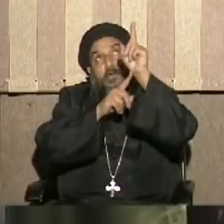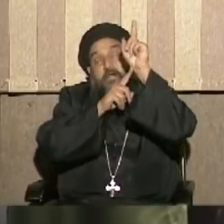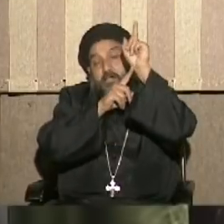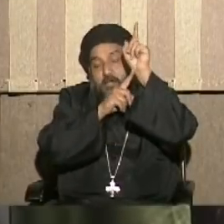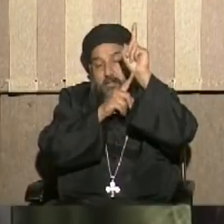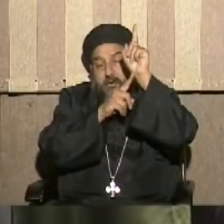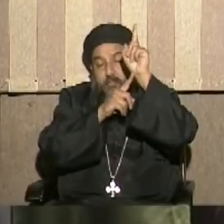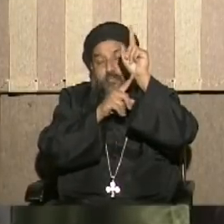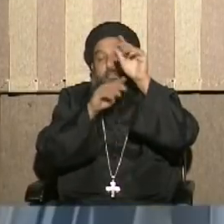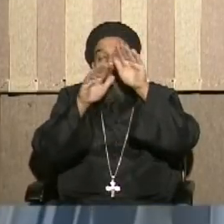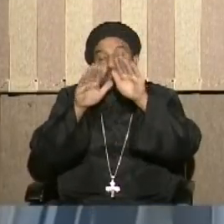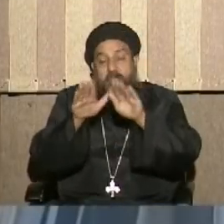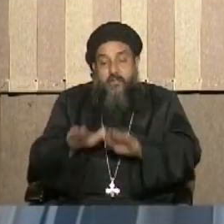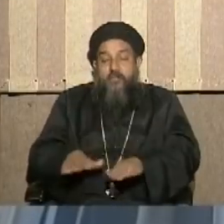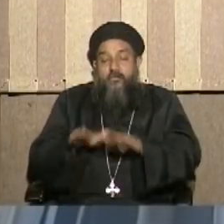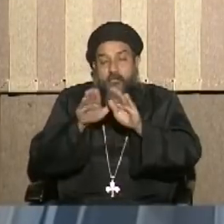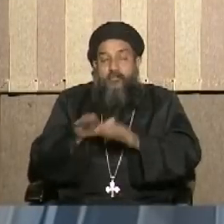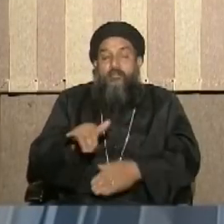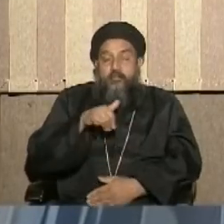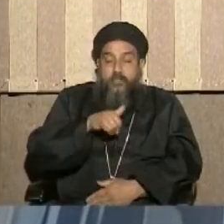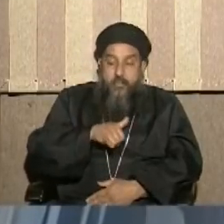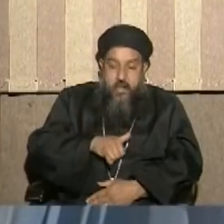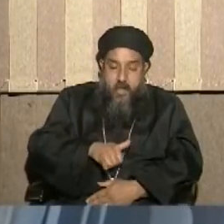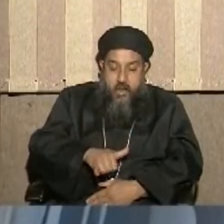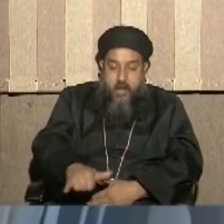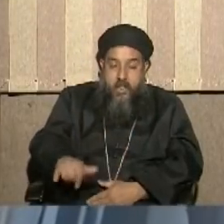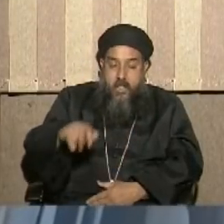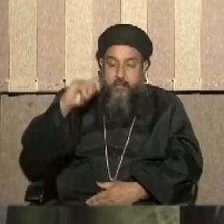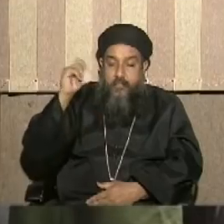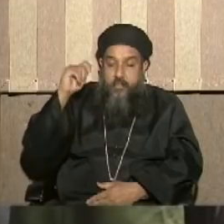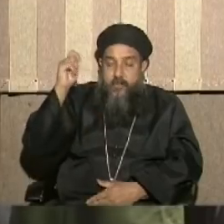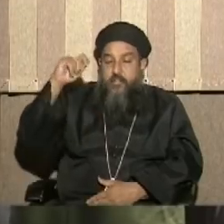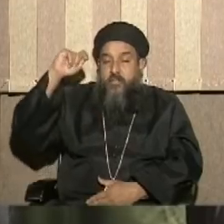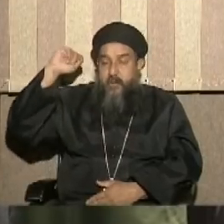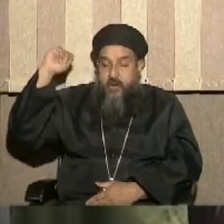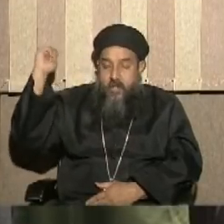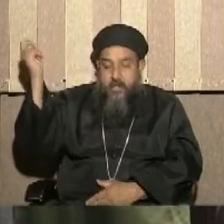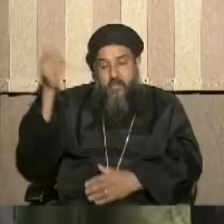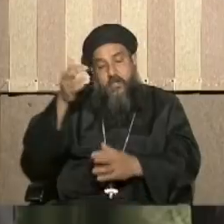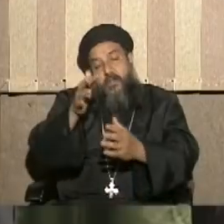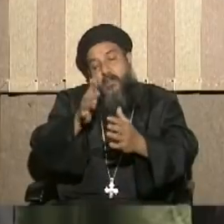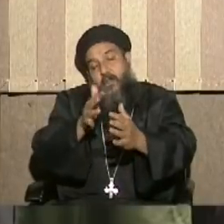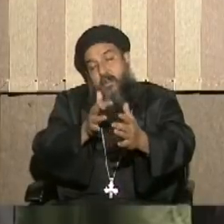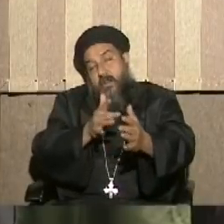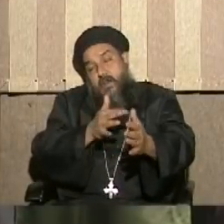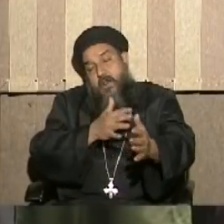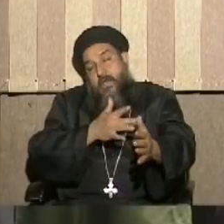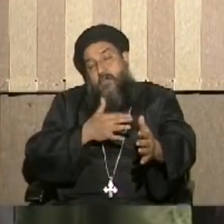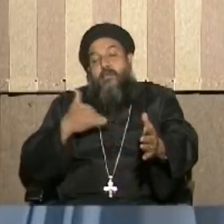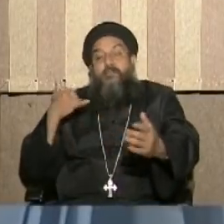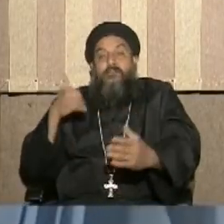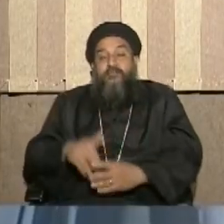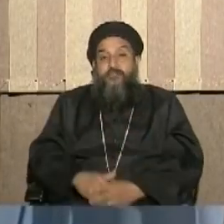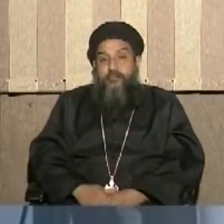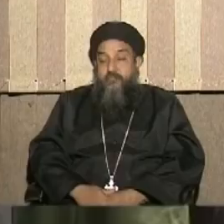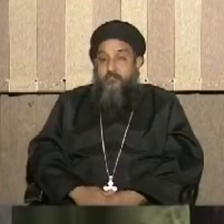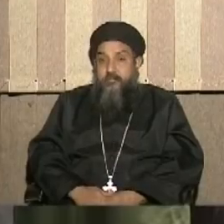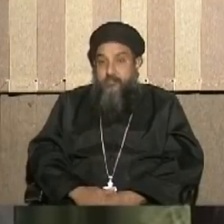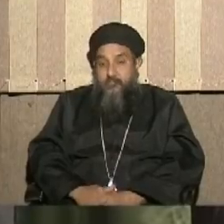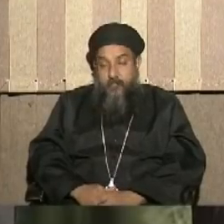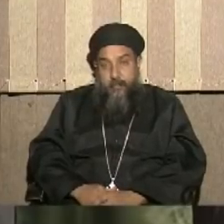قد قويت علينا. وحق الرب يدوم إلى الأبد. وحق الرب يدوم إلى الأبد.